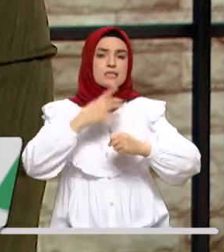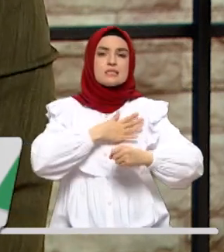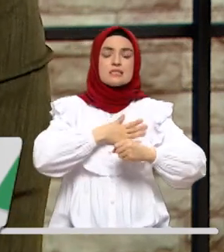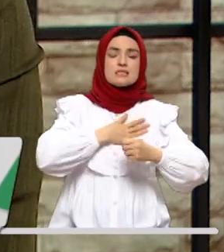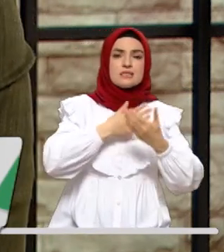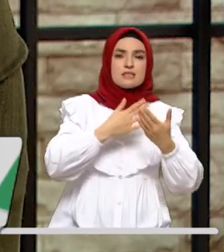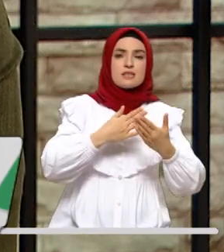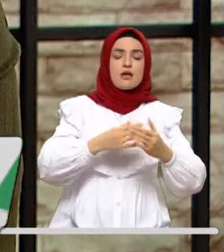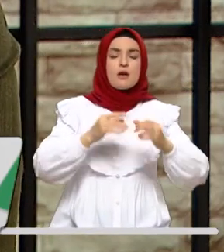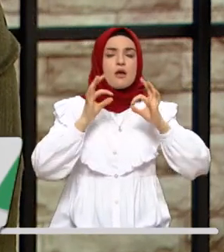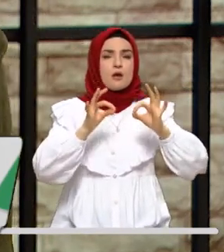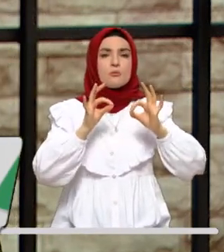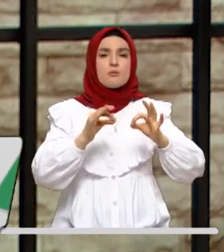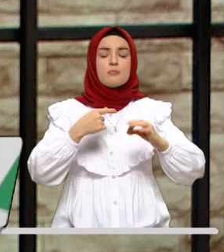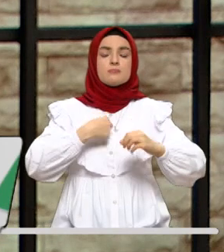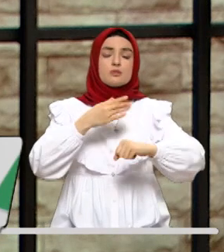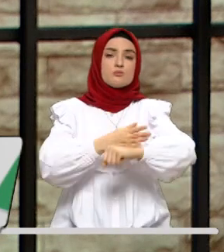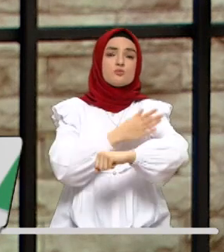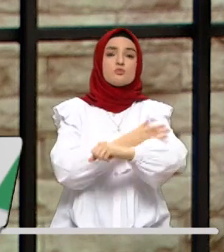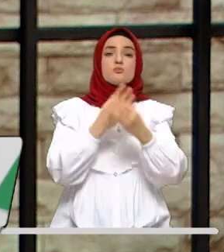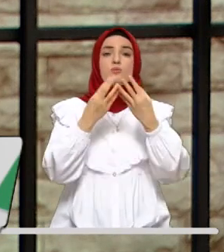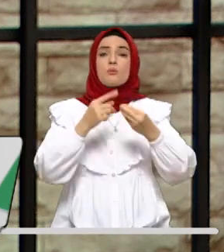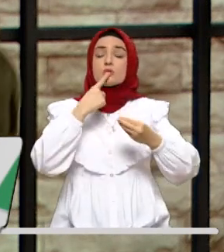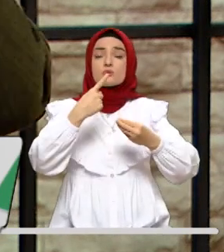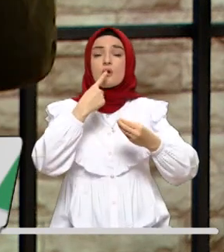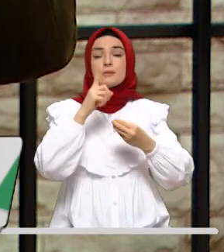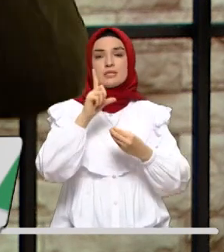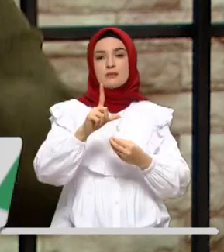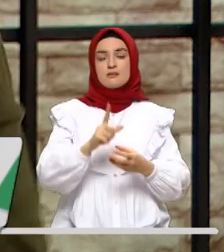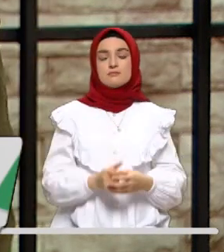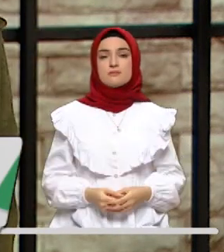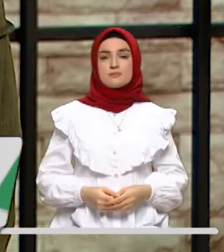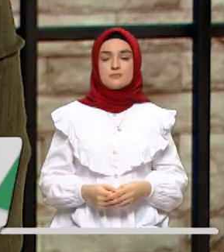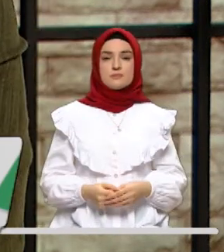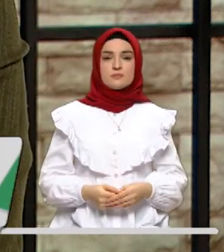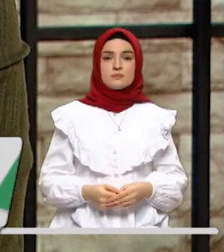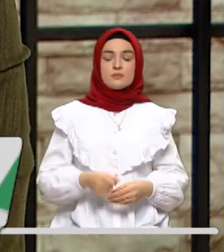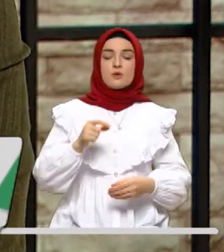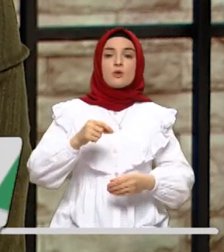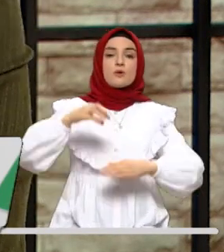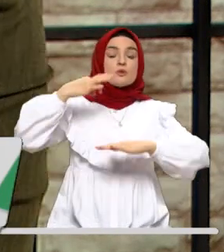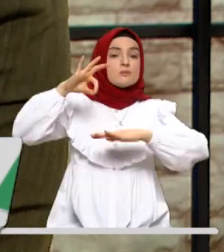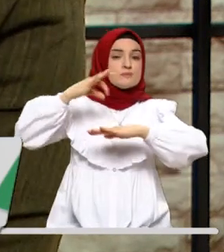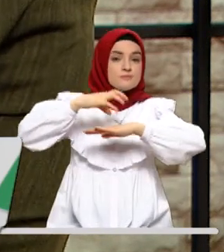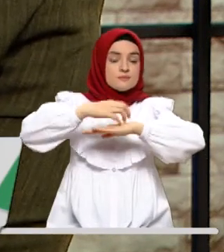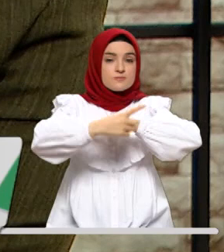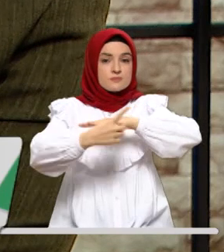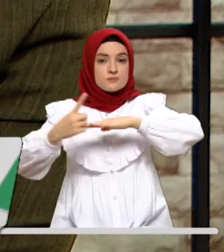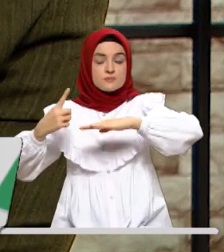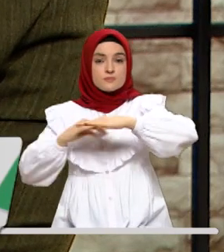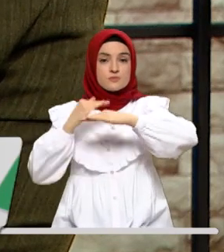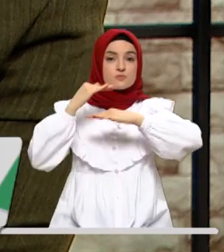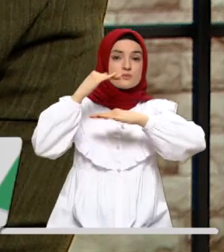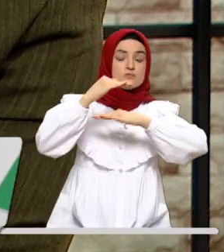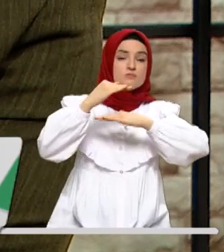ebedi yurdumun üstünde benim inlemeli. Bakın bugün Mescid-i Aksa-i Şerif'in üzerinde namahrem eli